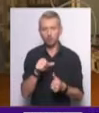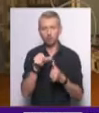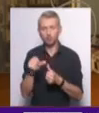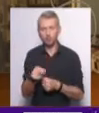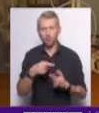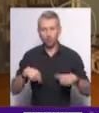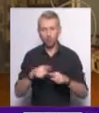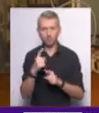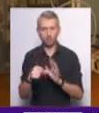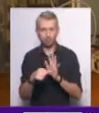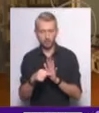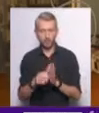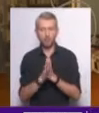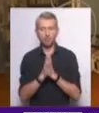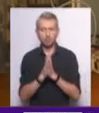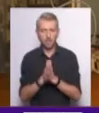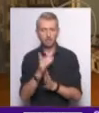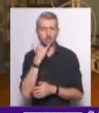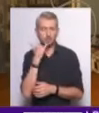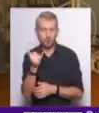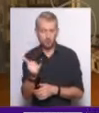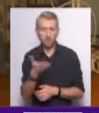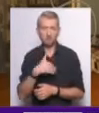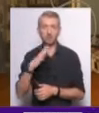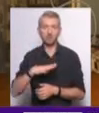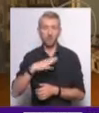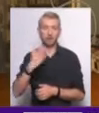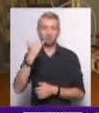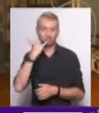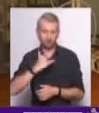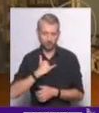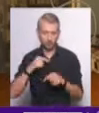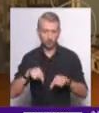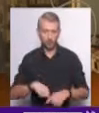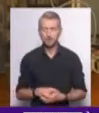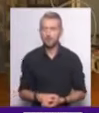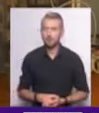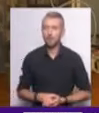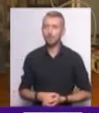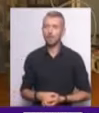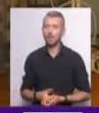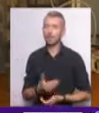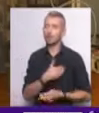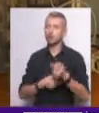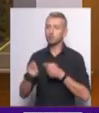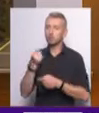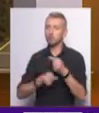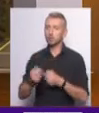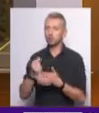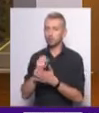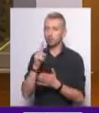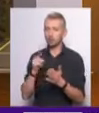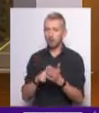на окрузі номер 106. Тож, будь ласка, долучайтеся, і ми чекаємо на ваші дзвінки. Отже, пане Володимире, хочу повернутися до